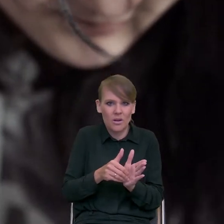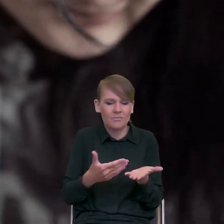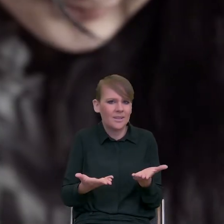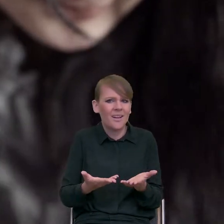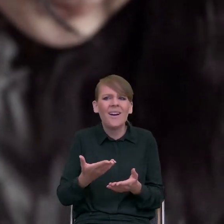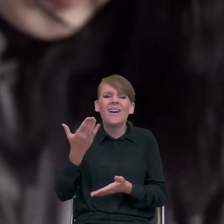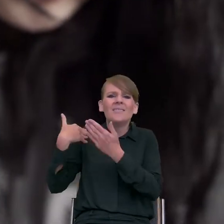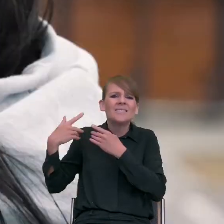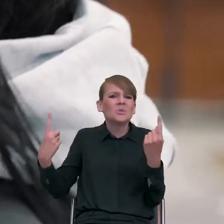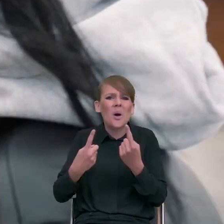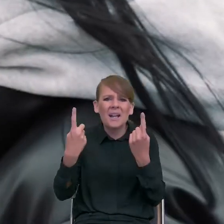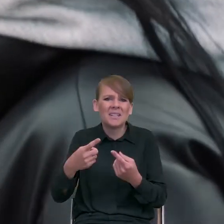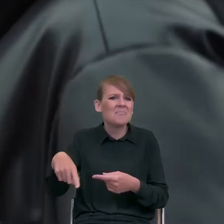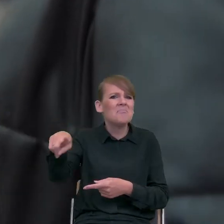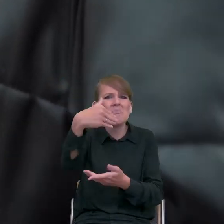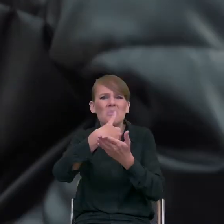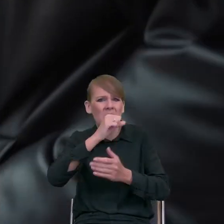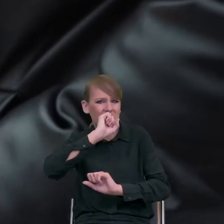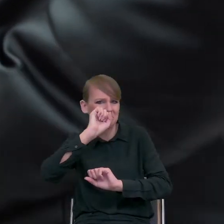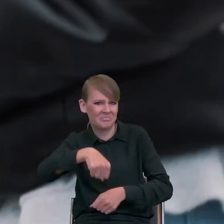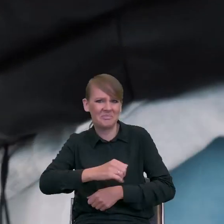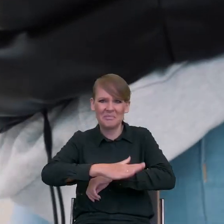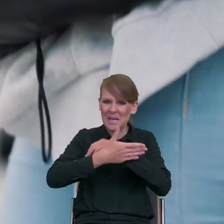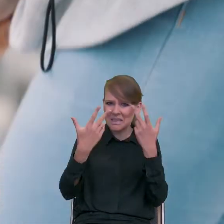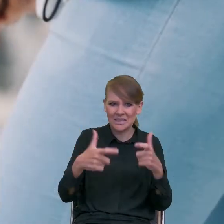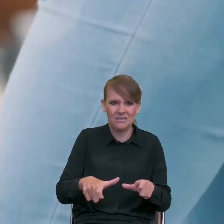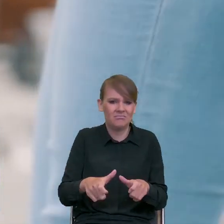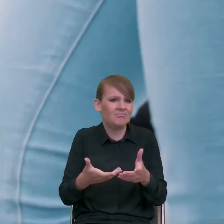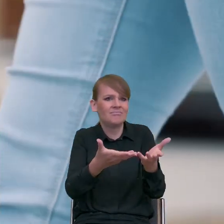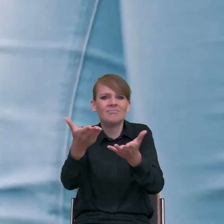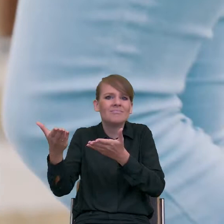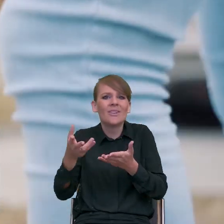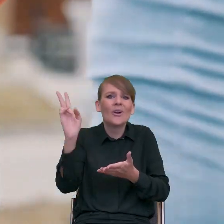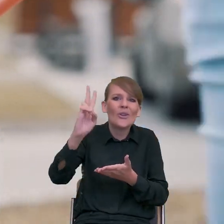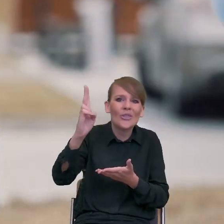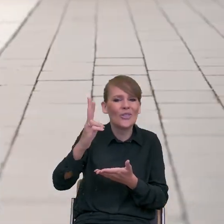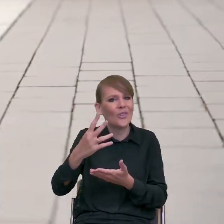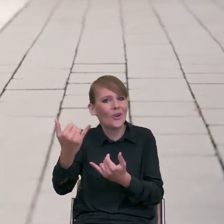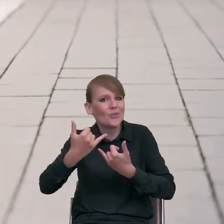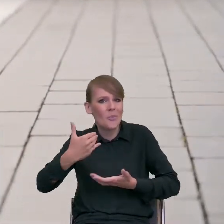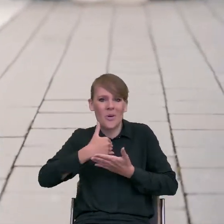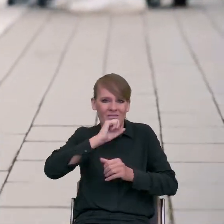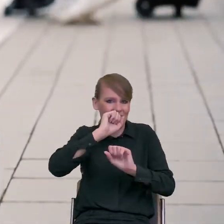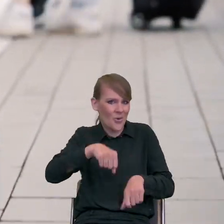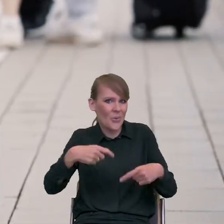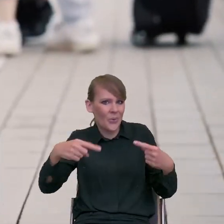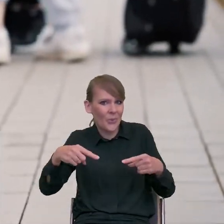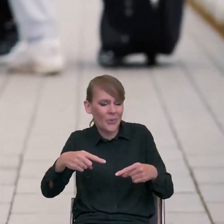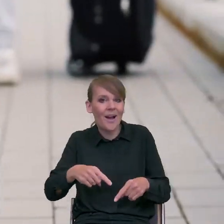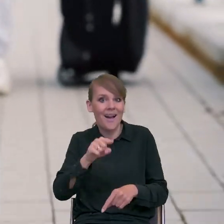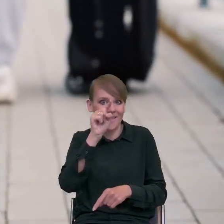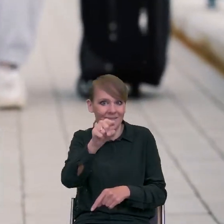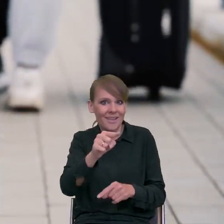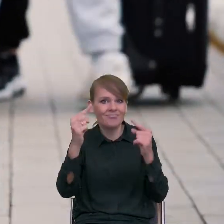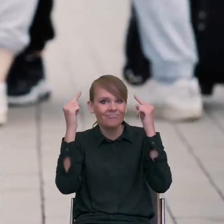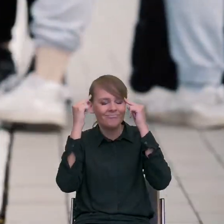których nikt nie udzielił nam pomocy, wsparcia i gdzie nie było kogoś, kto wyciągnie do nas pomocną dłoń. To Twoje nastawienie,